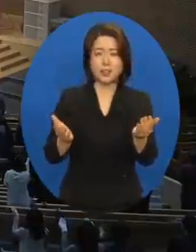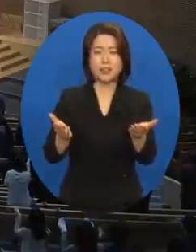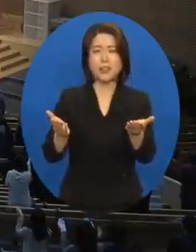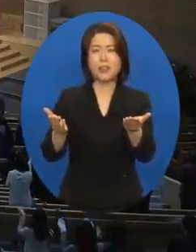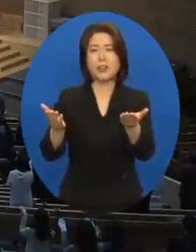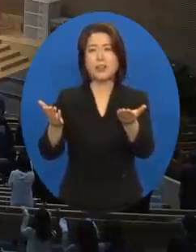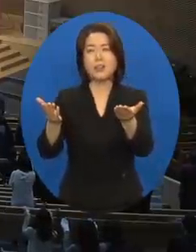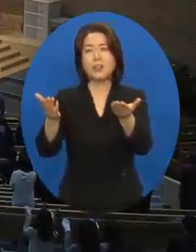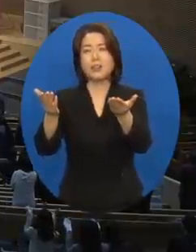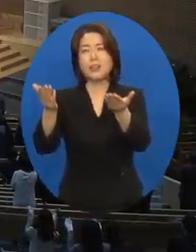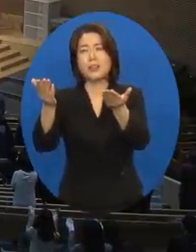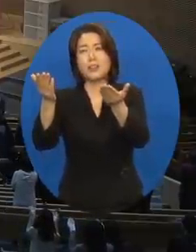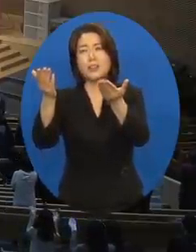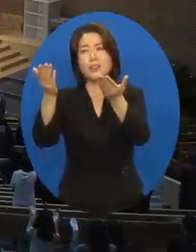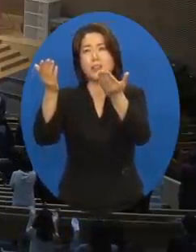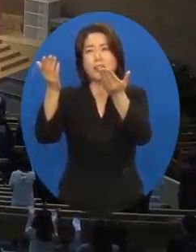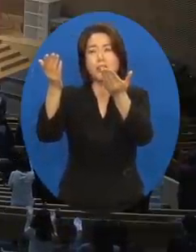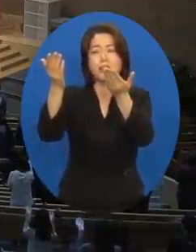5